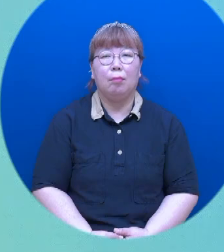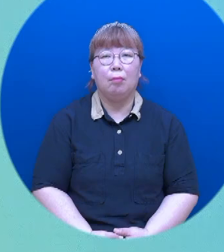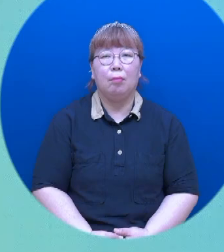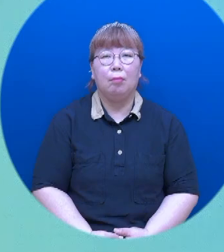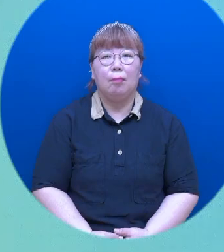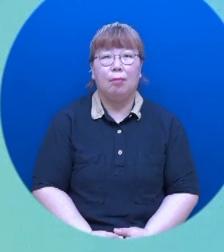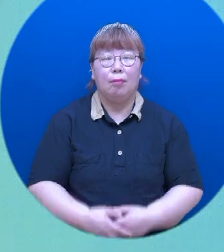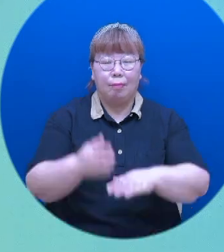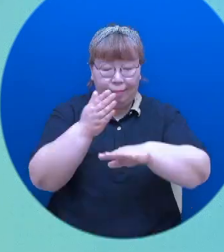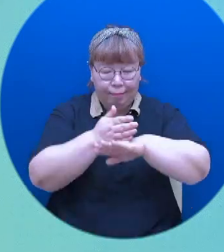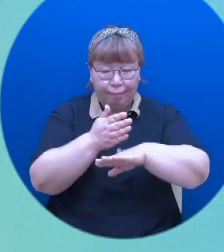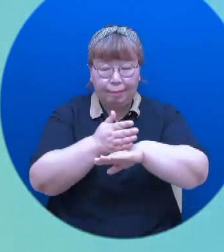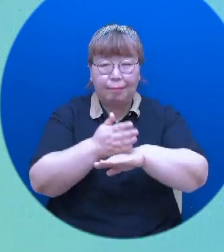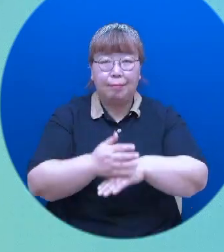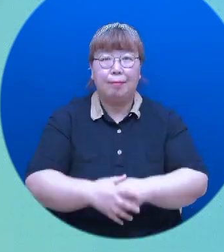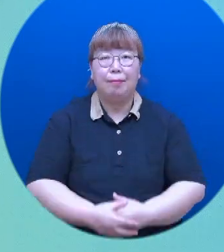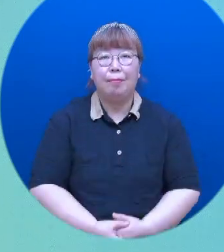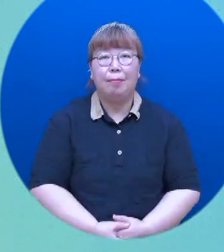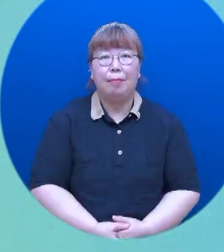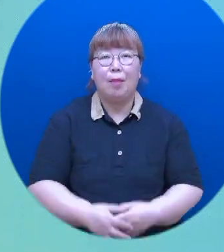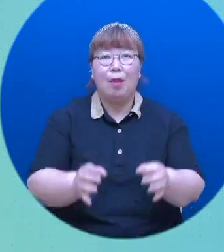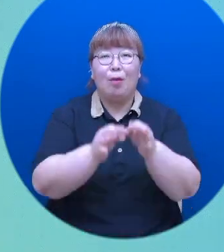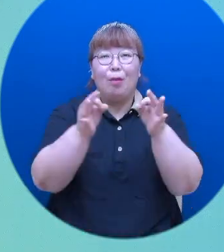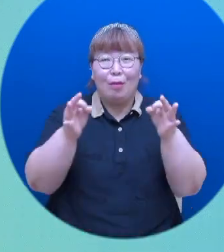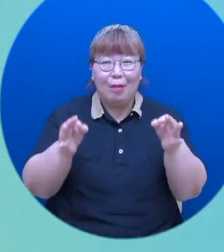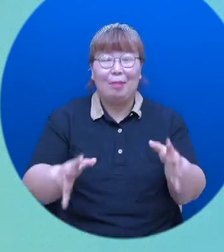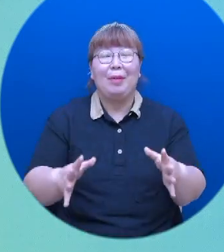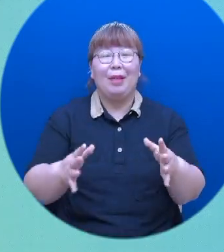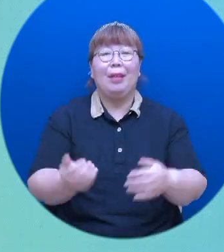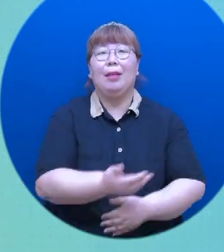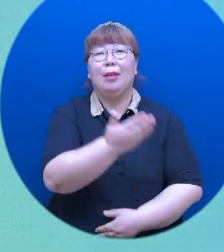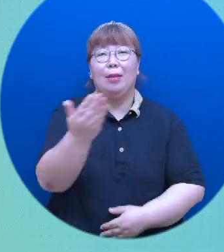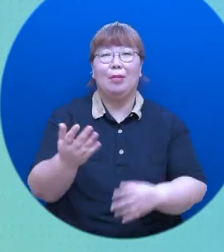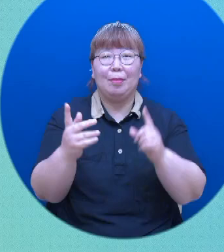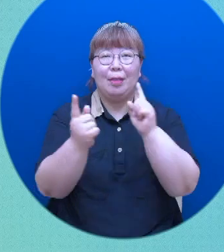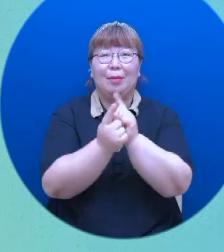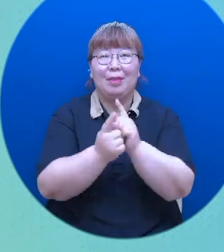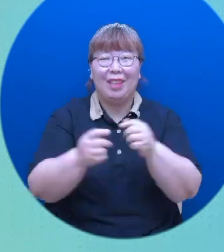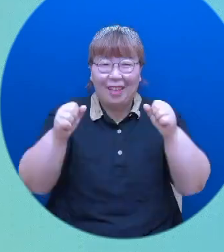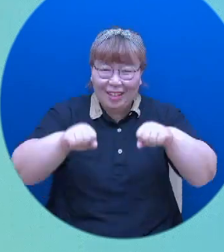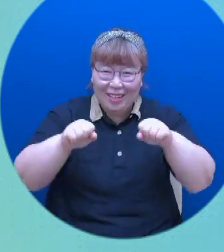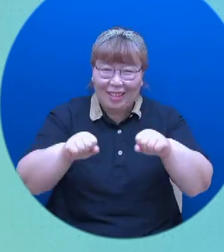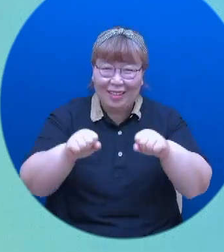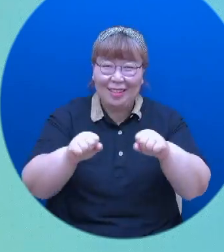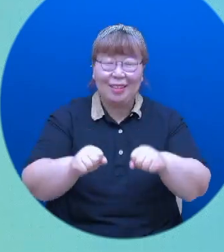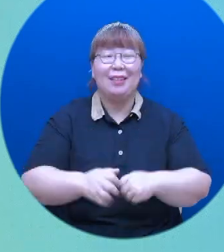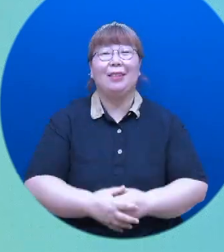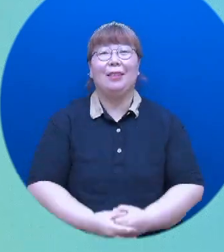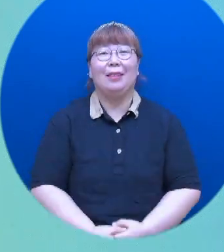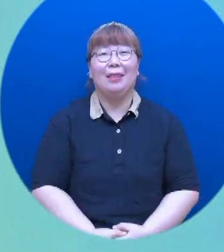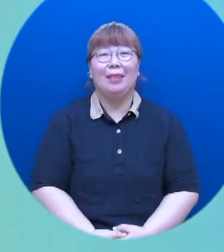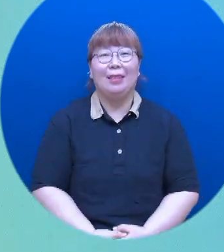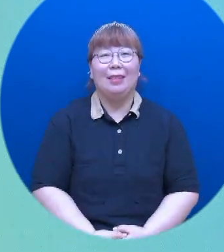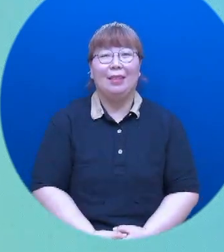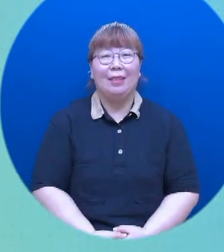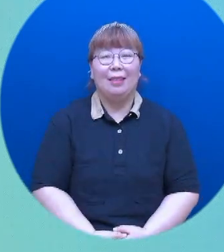예, 감사합니다. 오래간만에 여러분들을 뵙네요. 안녕하셨죠?